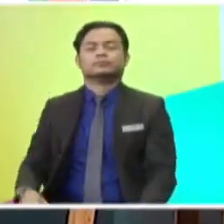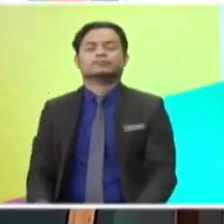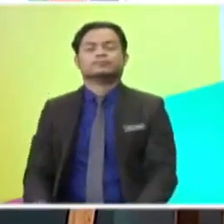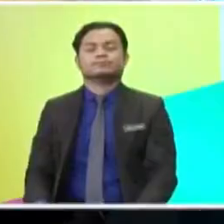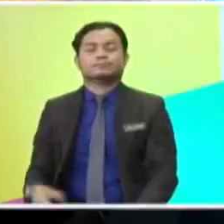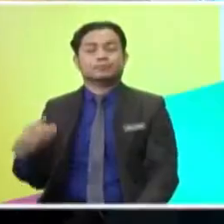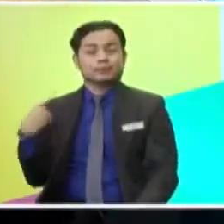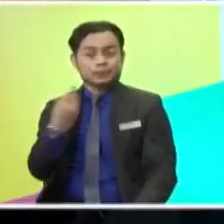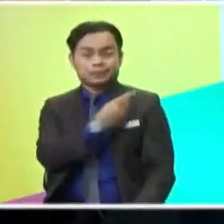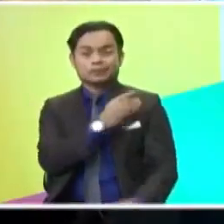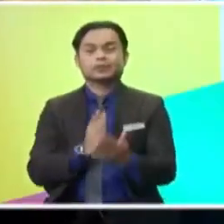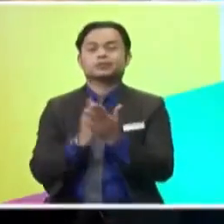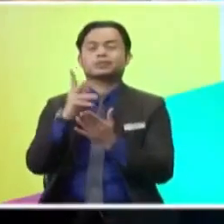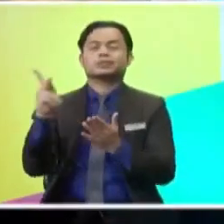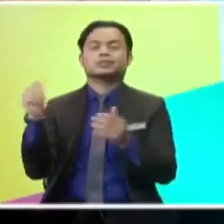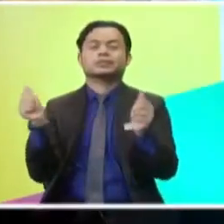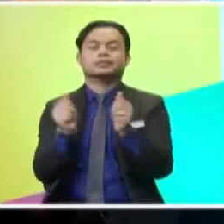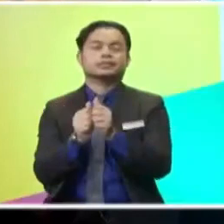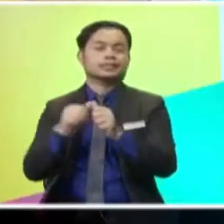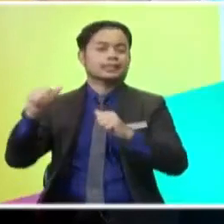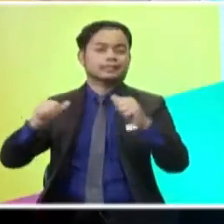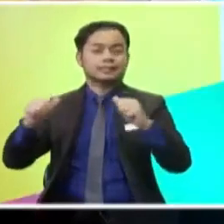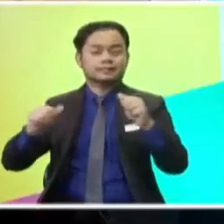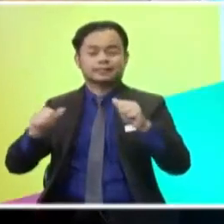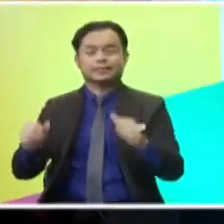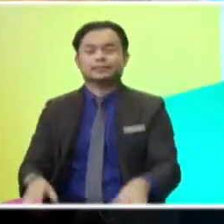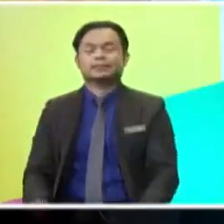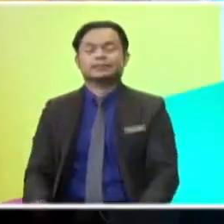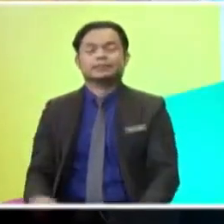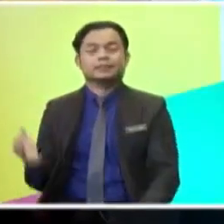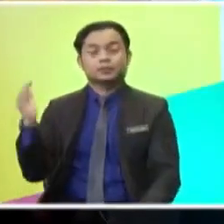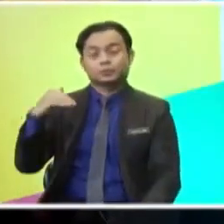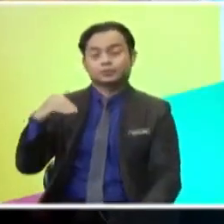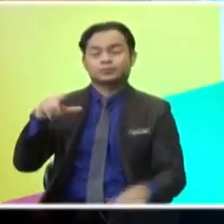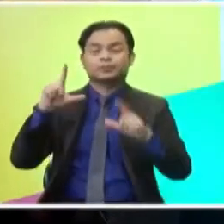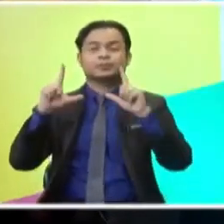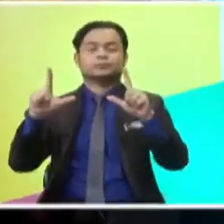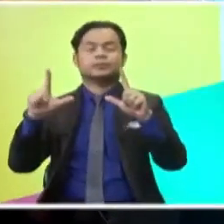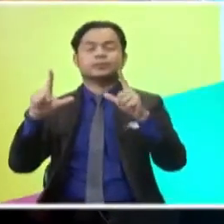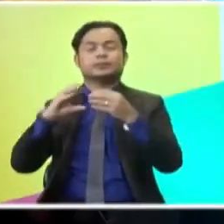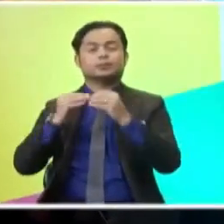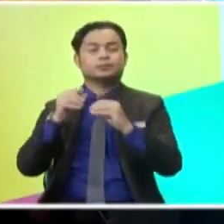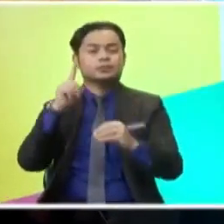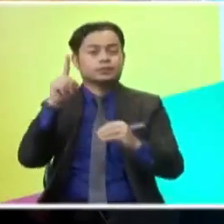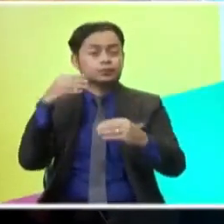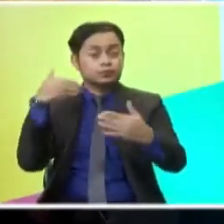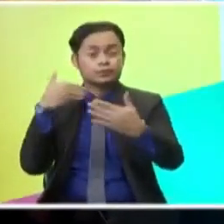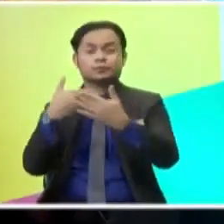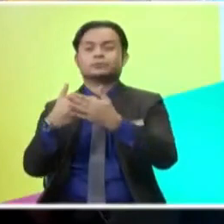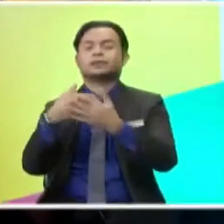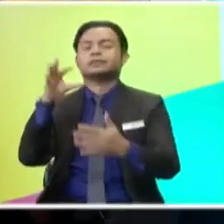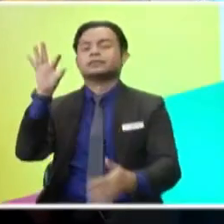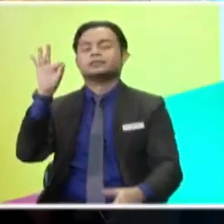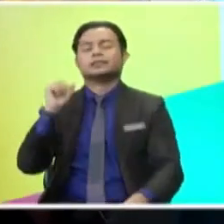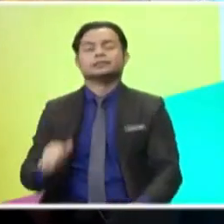Jadi cikgu akan tampal yang pertama hingga yang ke 9. Okey, jadi saya